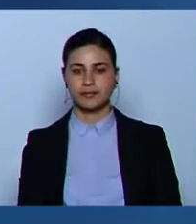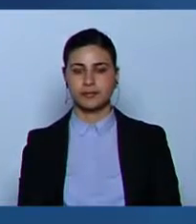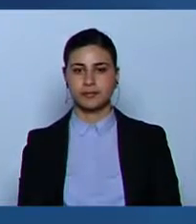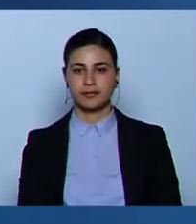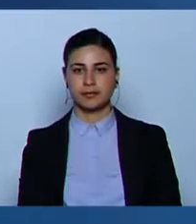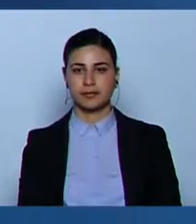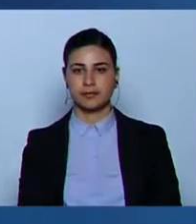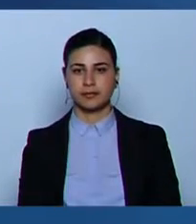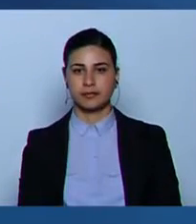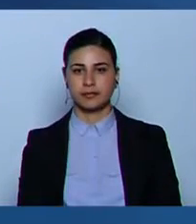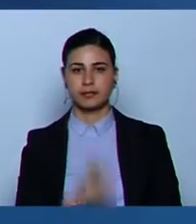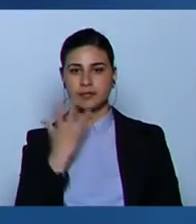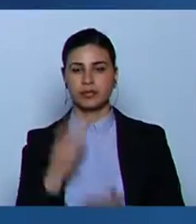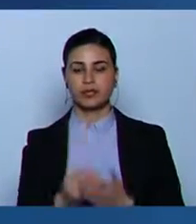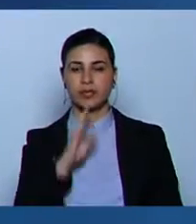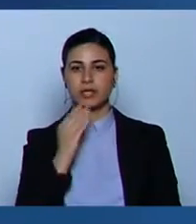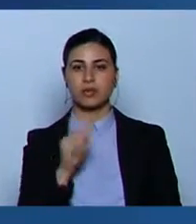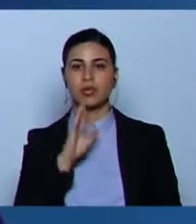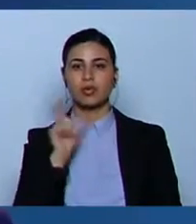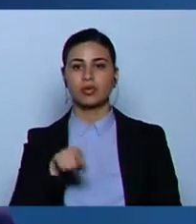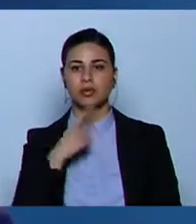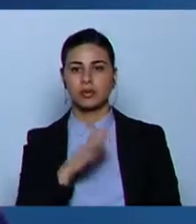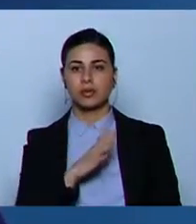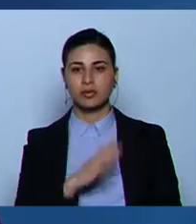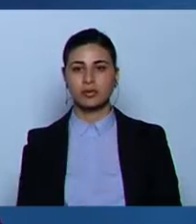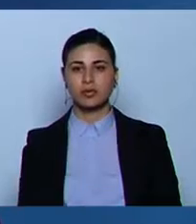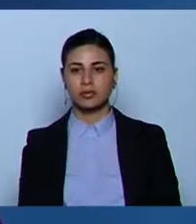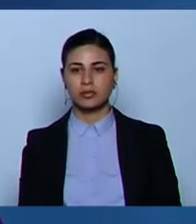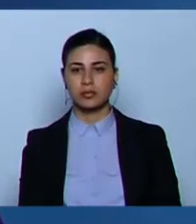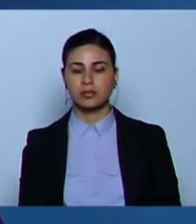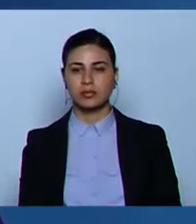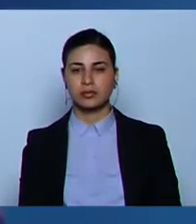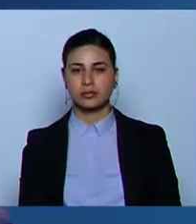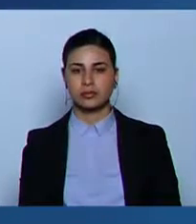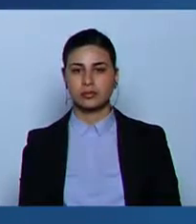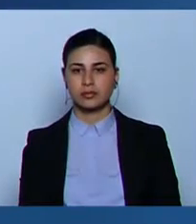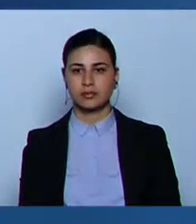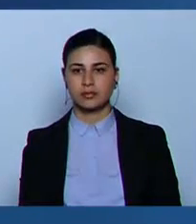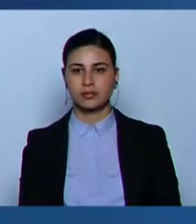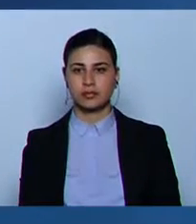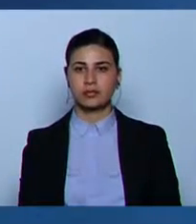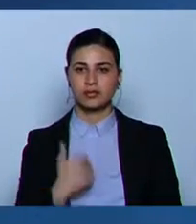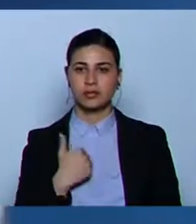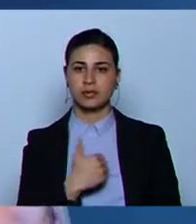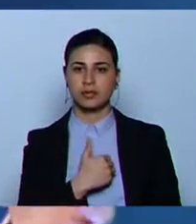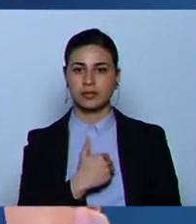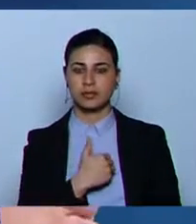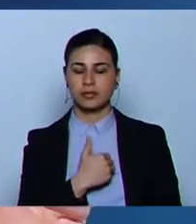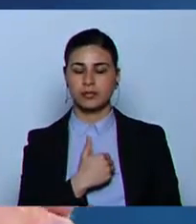ჩვენ ალბათ გოგონა მძანა ბოდიში, ალბათონ არ ვიცი როგორ მოგართოთ. მე მინდა სოფელში ვიმსახურო,